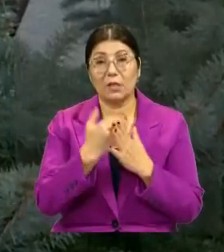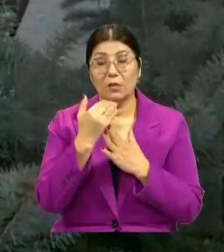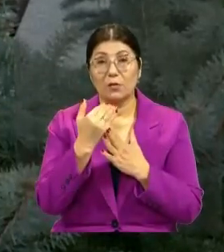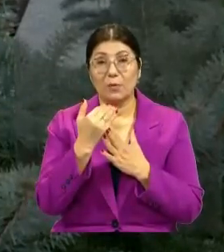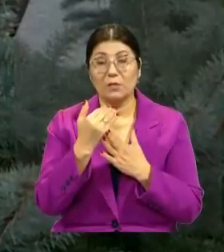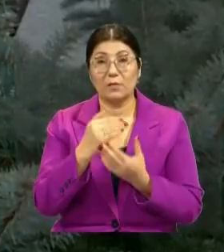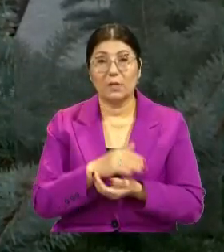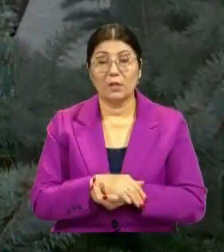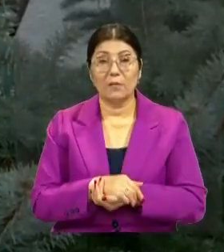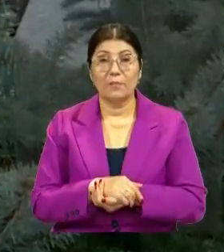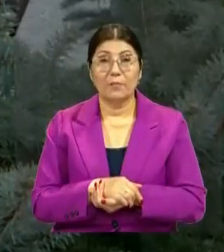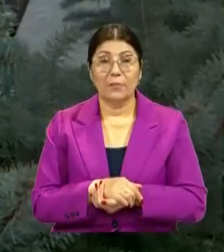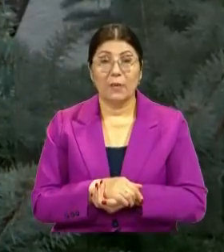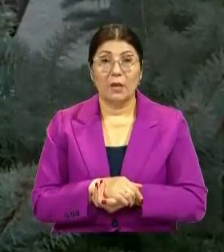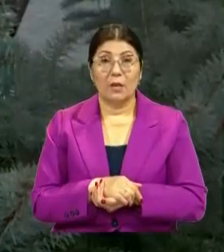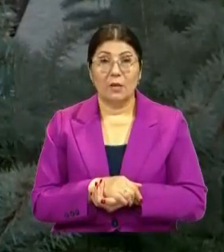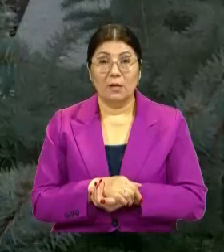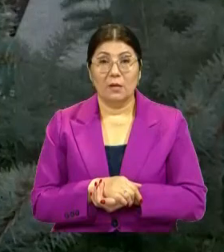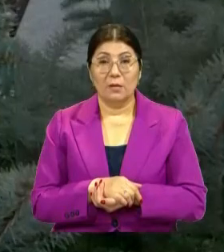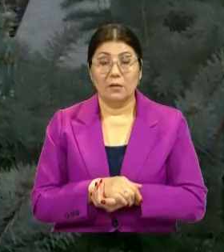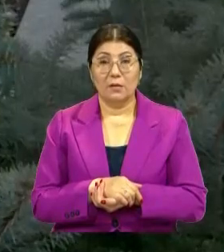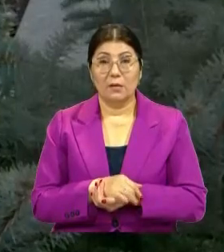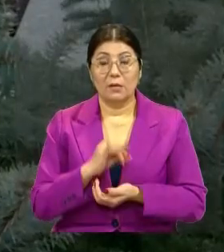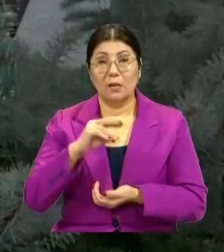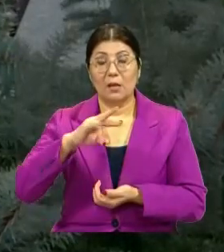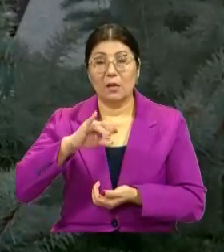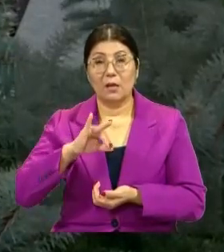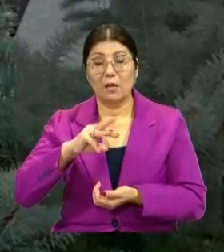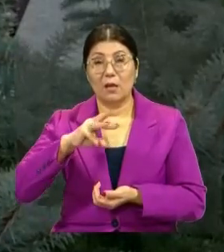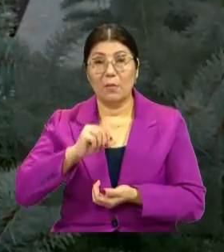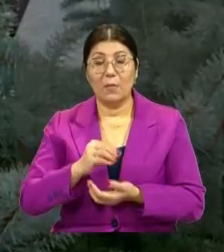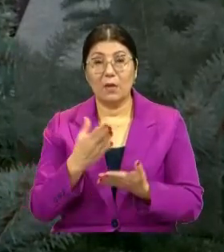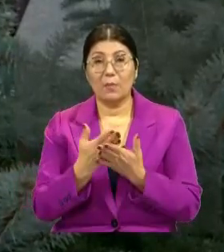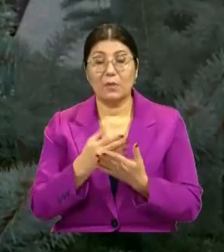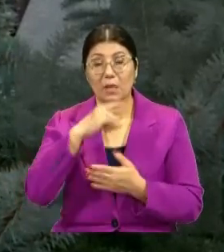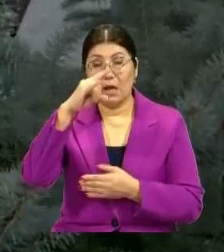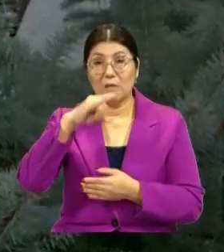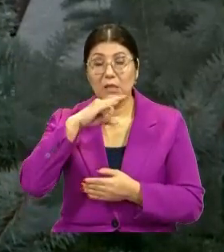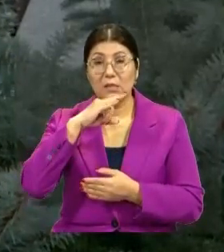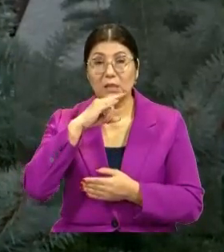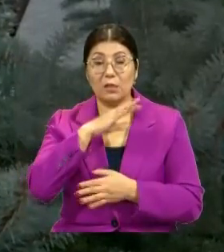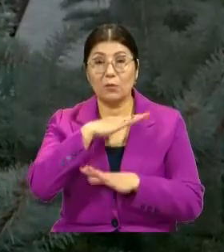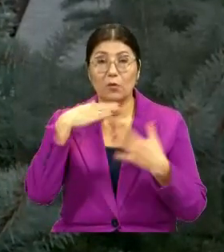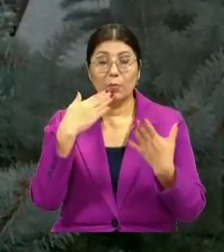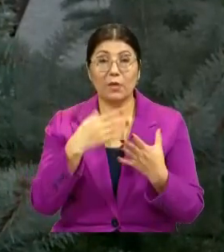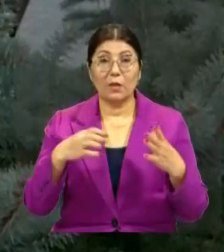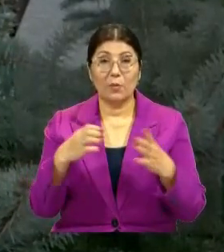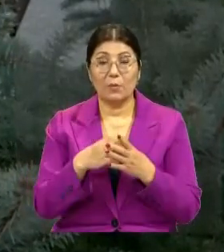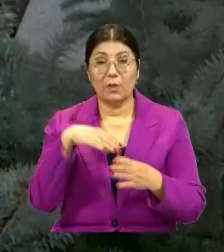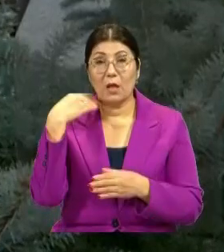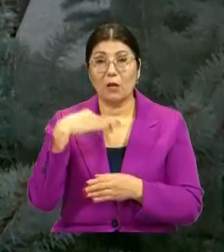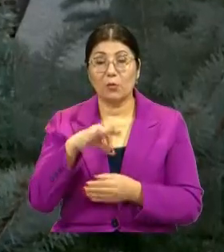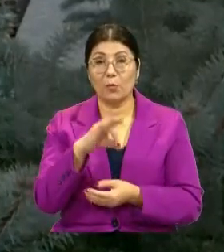және жалпы Эль-Ниньо құбылысының әсер етуімен байланысты Қазақстанның басым бөлігінде, оның ішінде